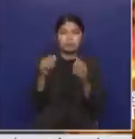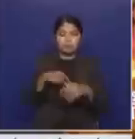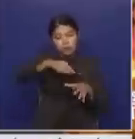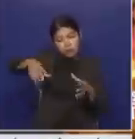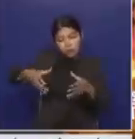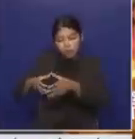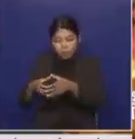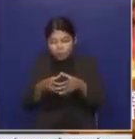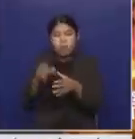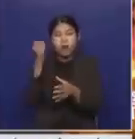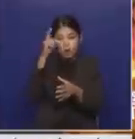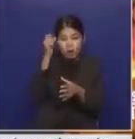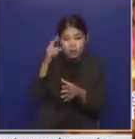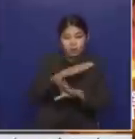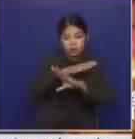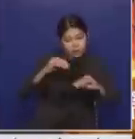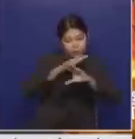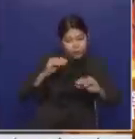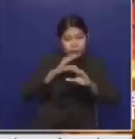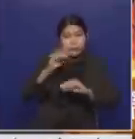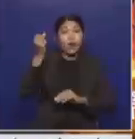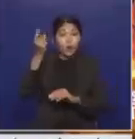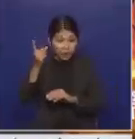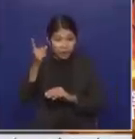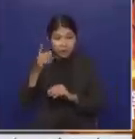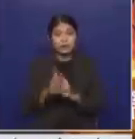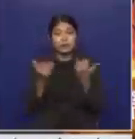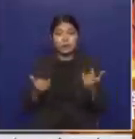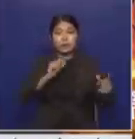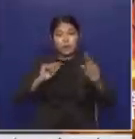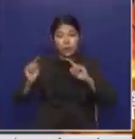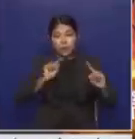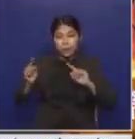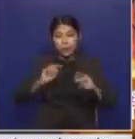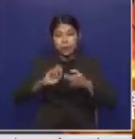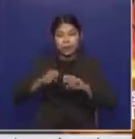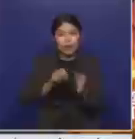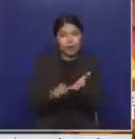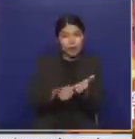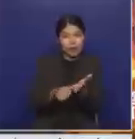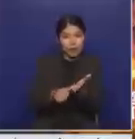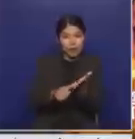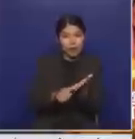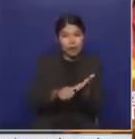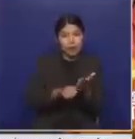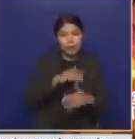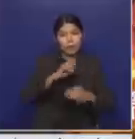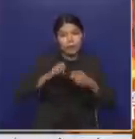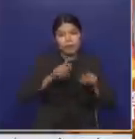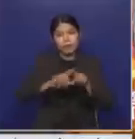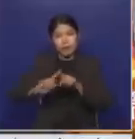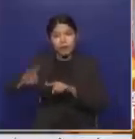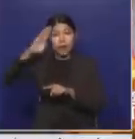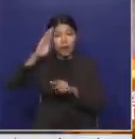เข้าออกเข้าใจถึงเจตนาที่ดีของกันและกันมากขึ้นการพูดคุยเพื่อหาทางออกในการปฏิรูปใดๆทั้ง